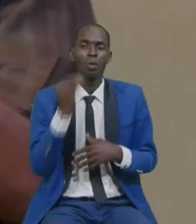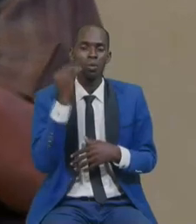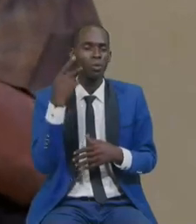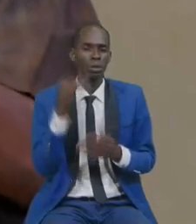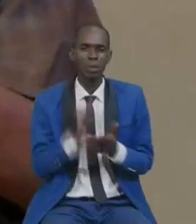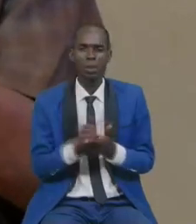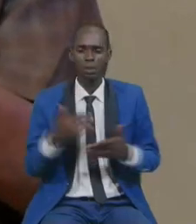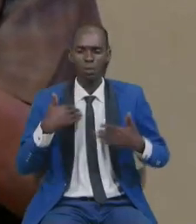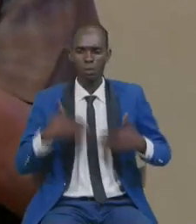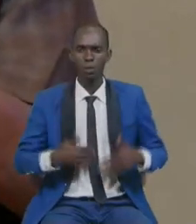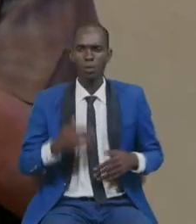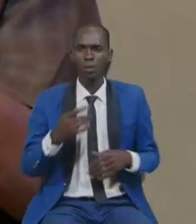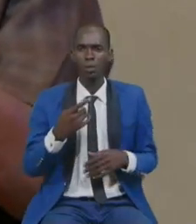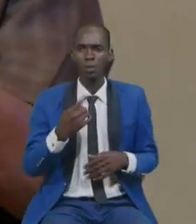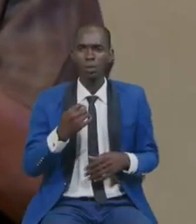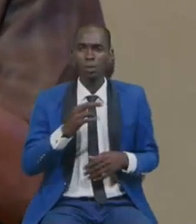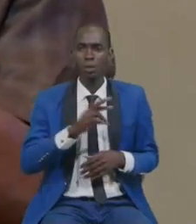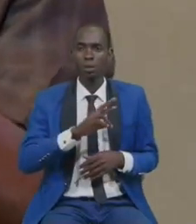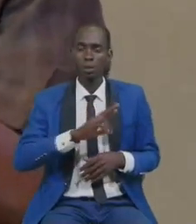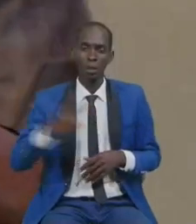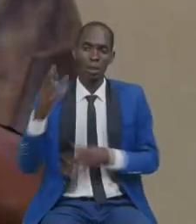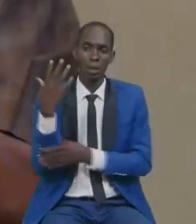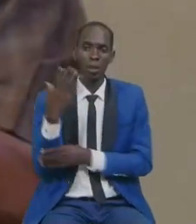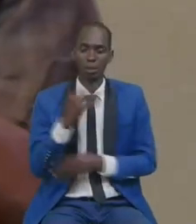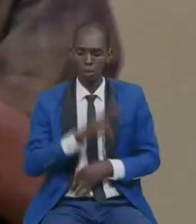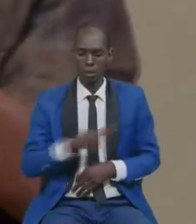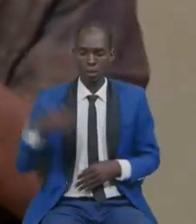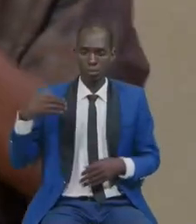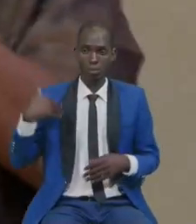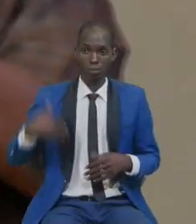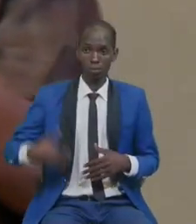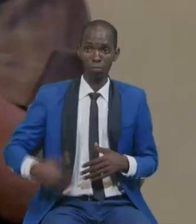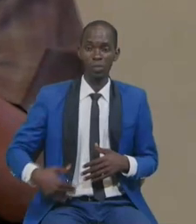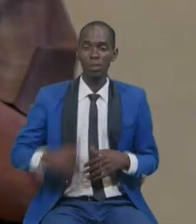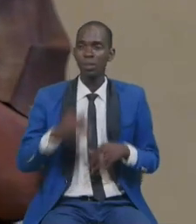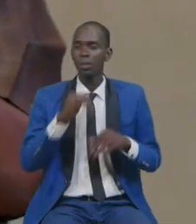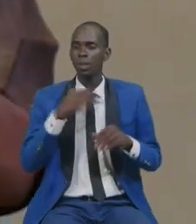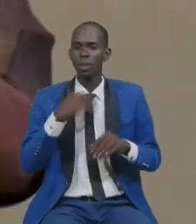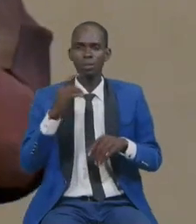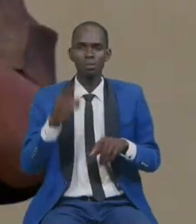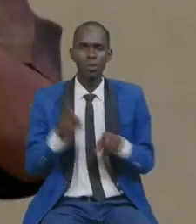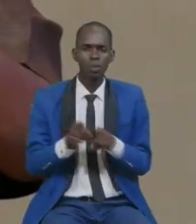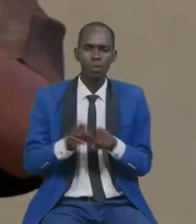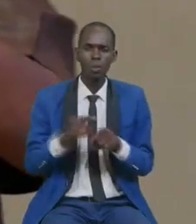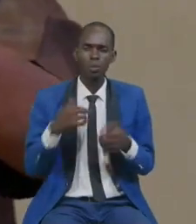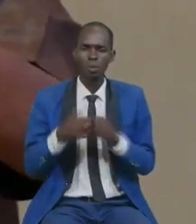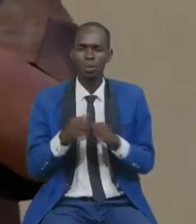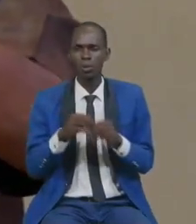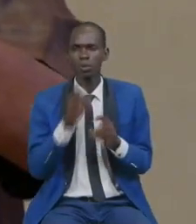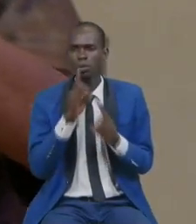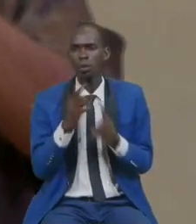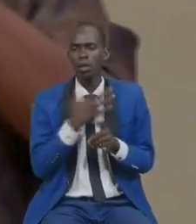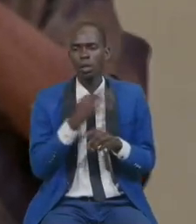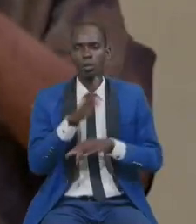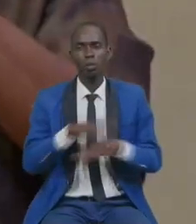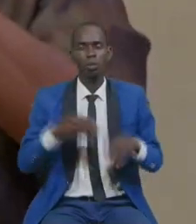Ma main droite, le pied droit, et je ne pouvais même plus parler. J'ai appelé mes dirigeants parce que ma maman pour lui